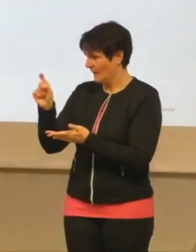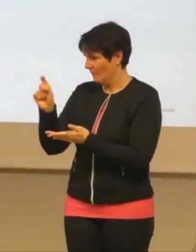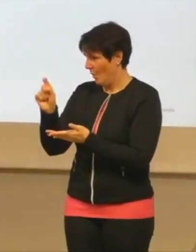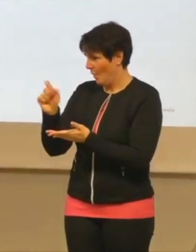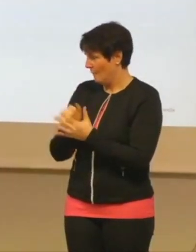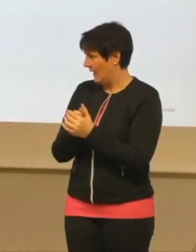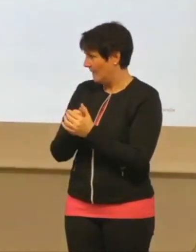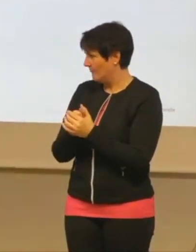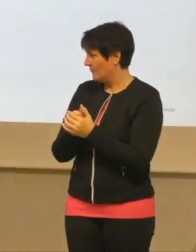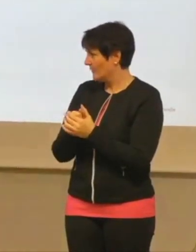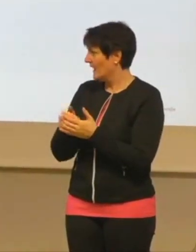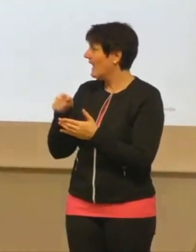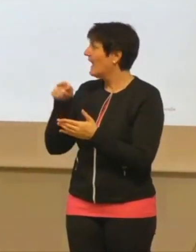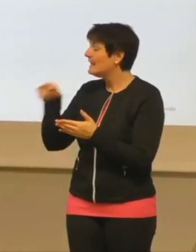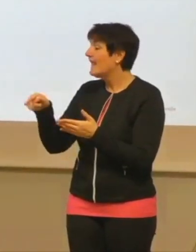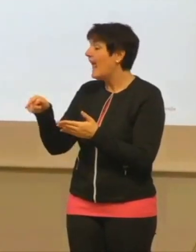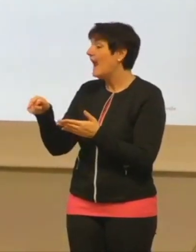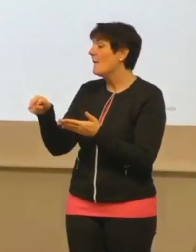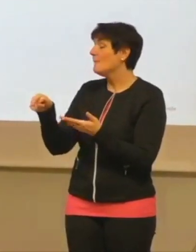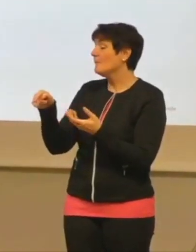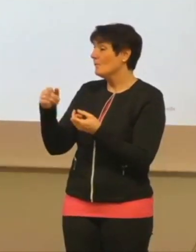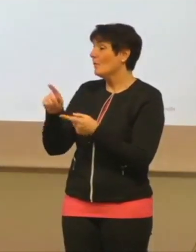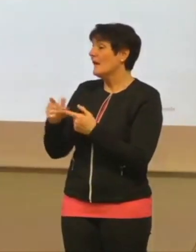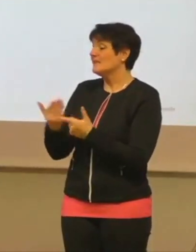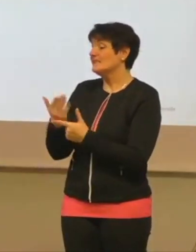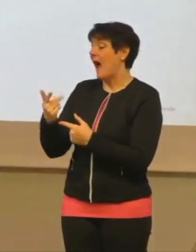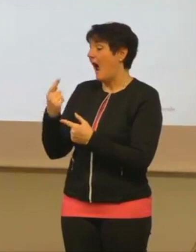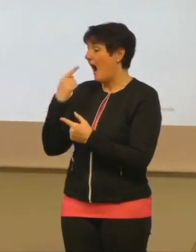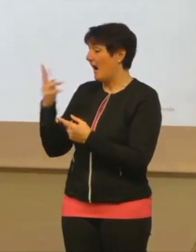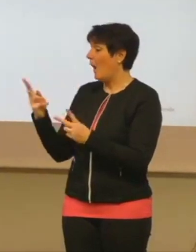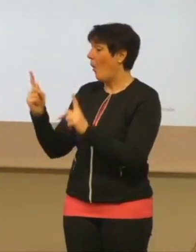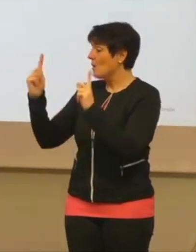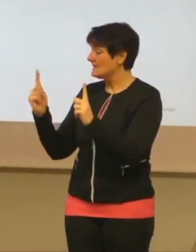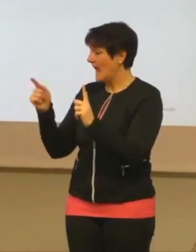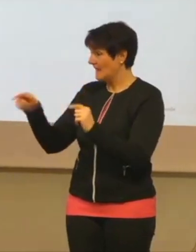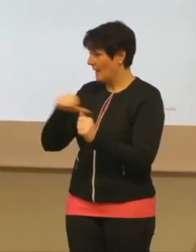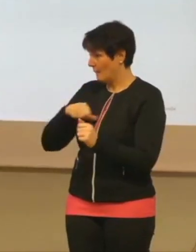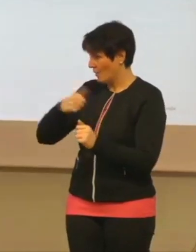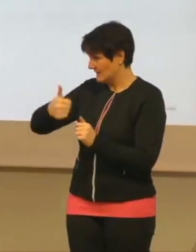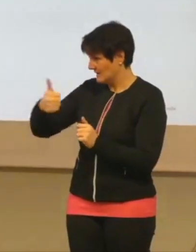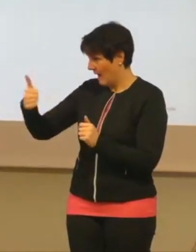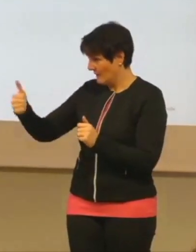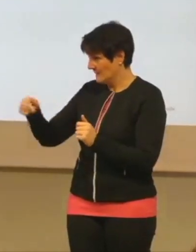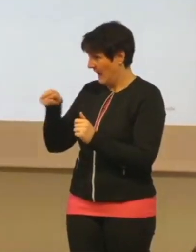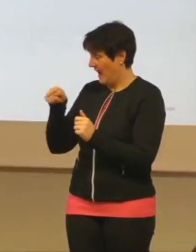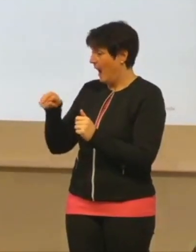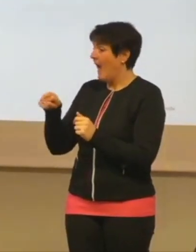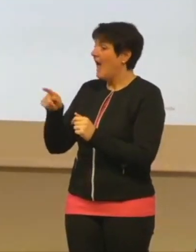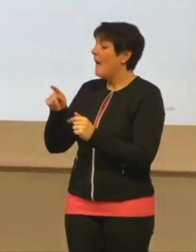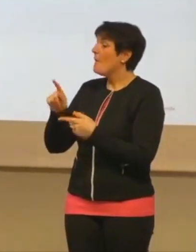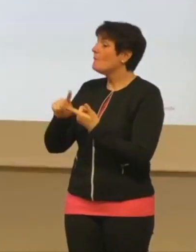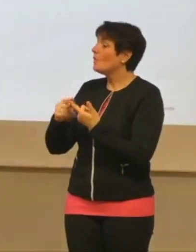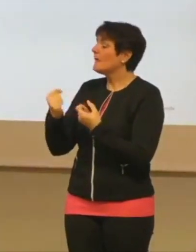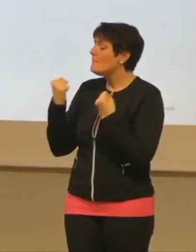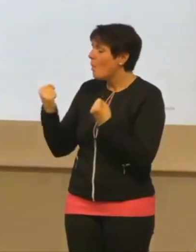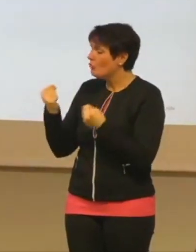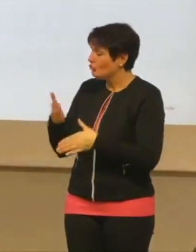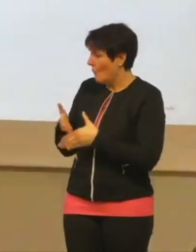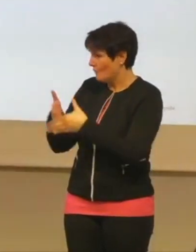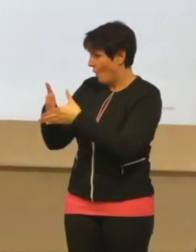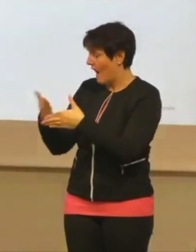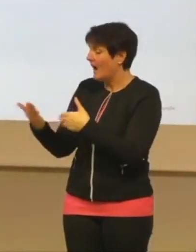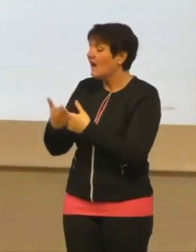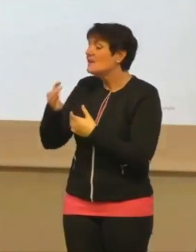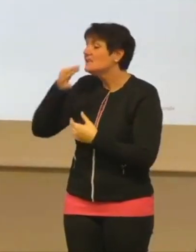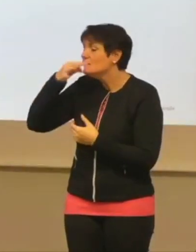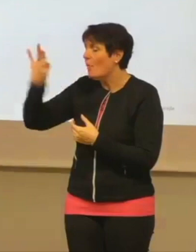povezavi s podanimi priporočili za ureditev stanja obiski državnega preventivnega mehanizma nedvomno močno pripomorejo k